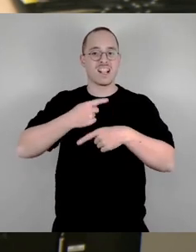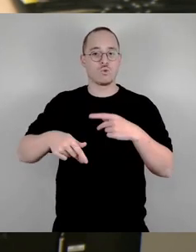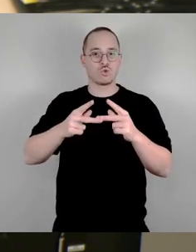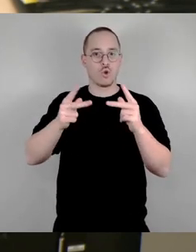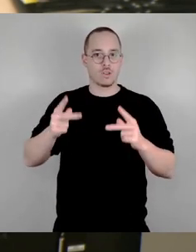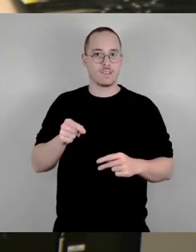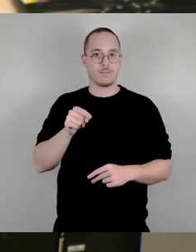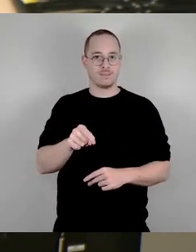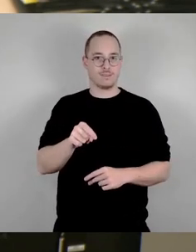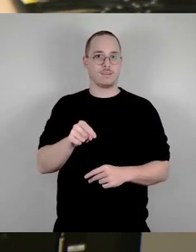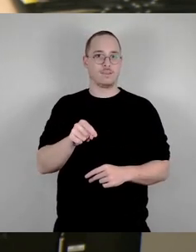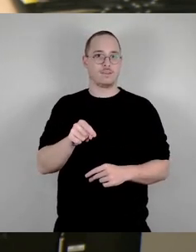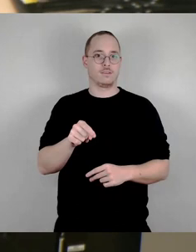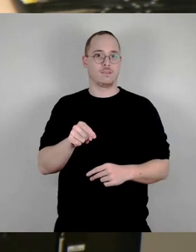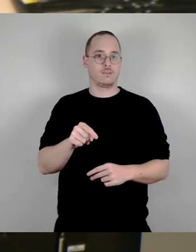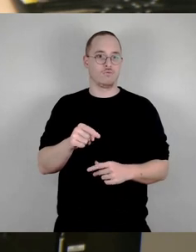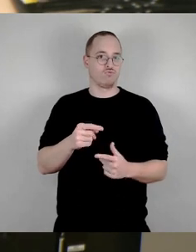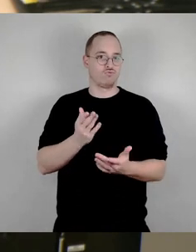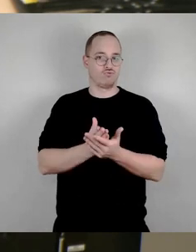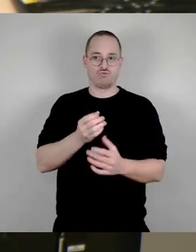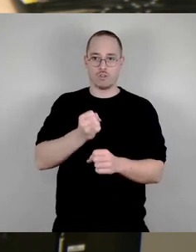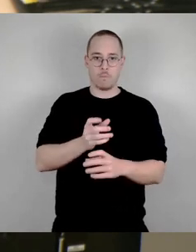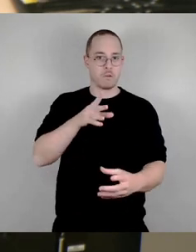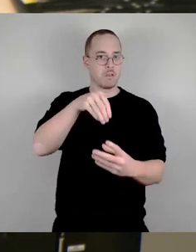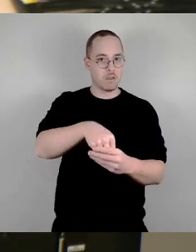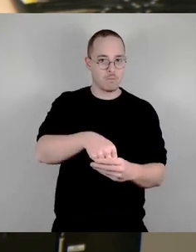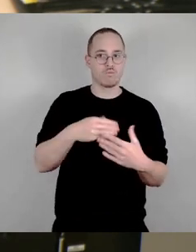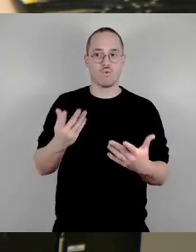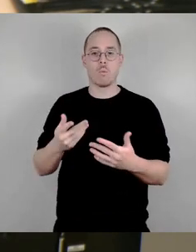des Vereins und der Entwicklung von Leistungssport und Kaderstrukturen